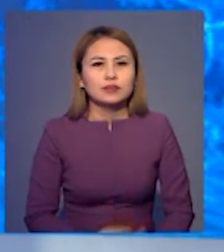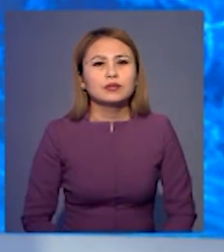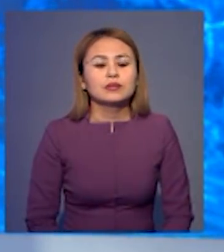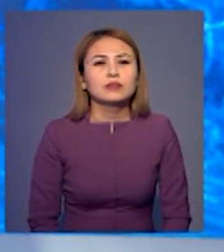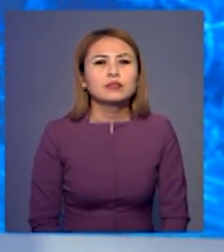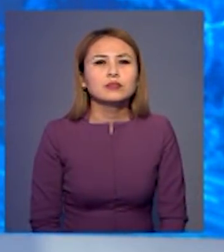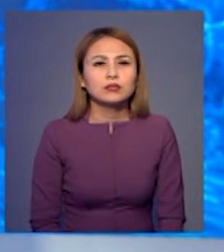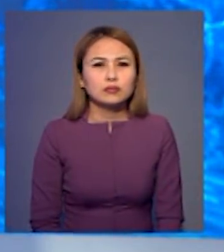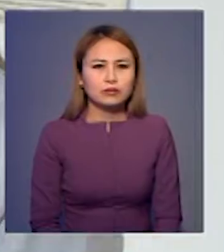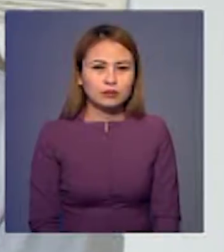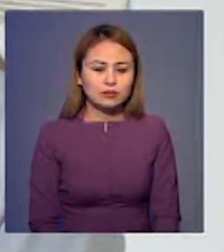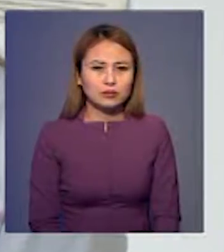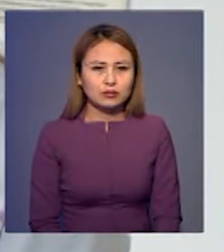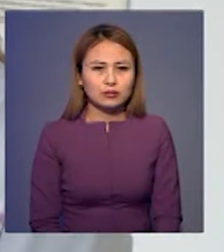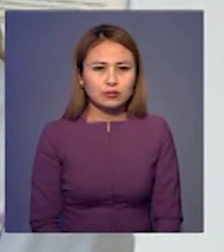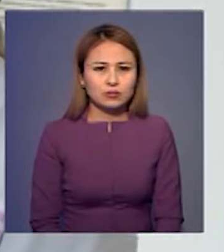дәрігері.